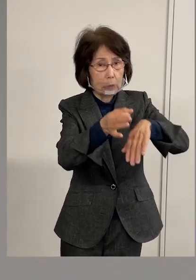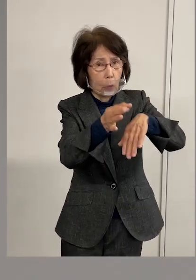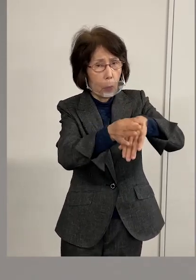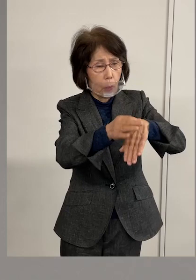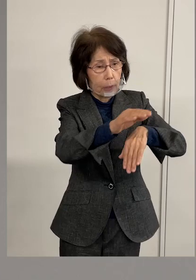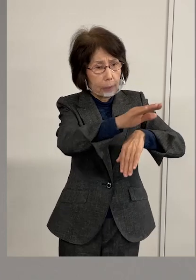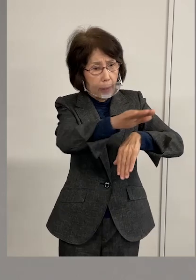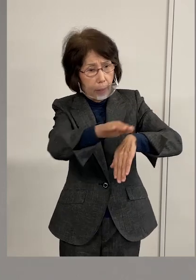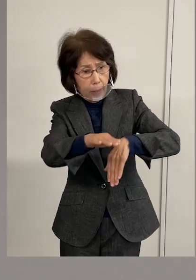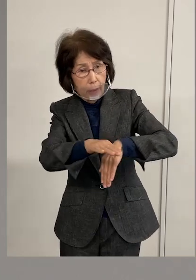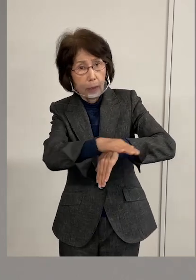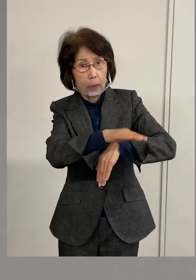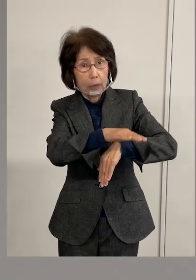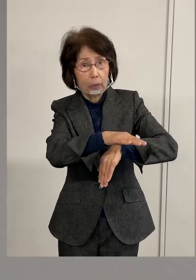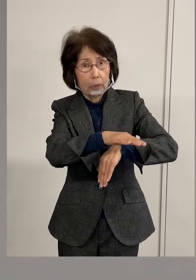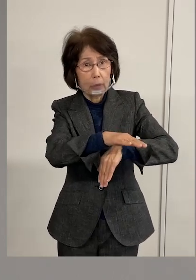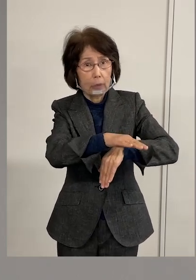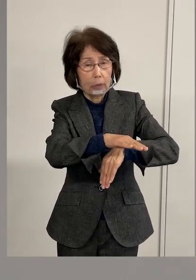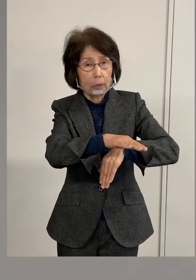辺での、